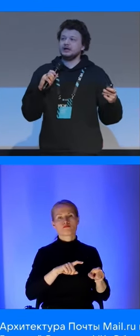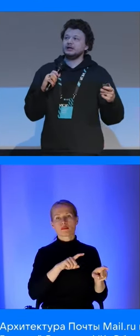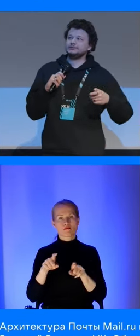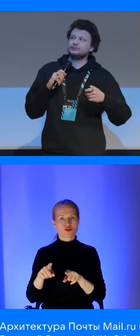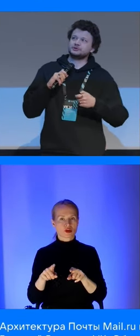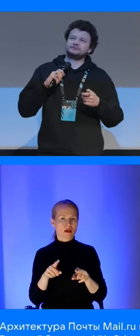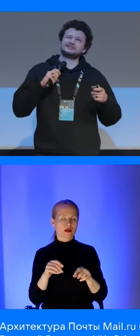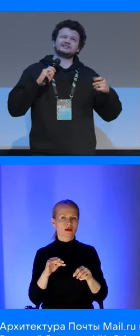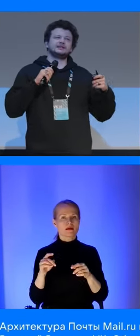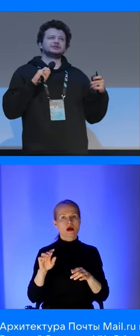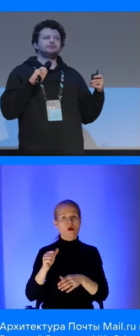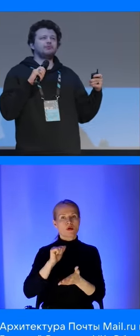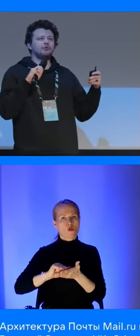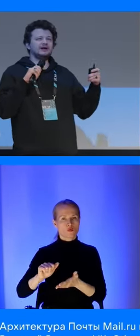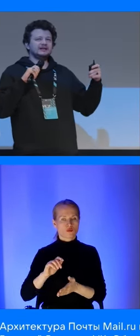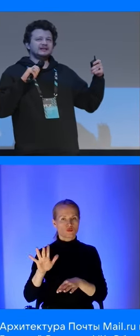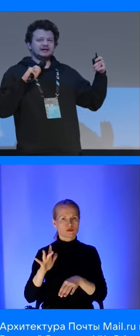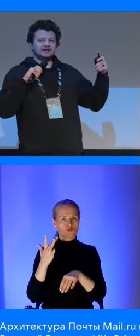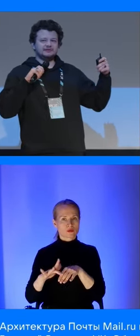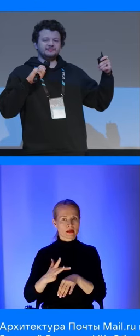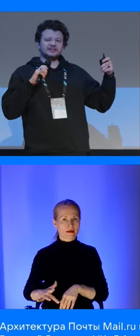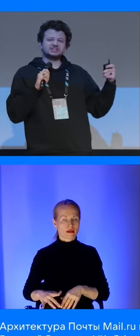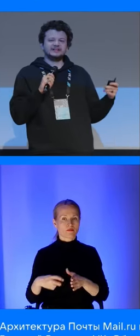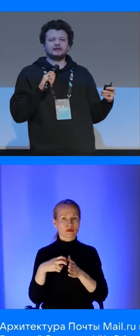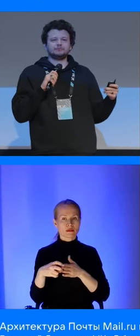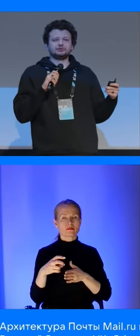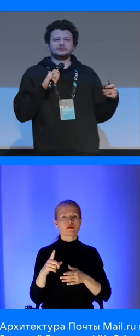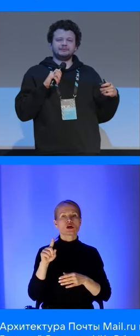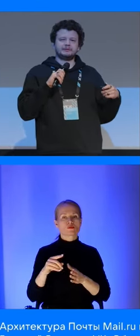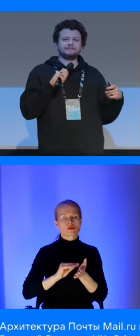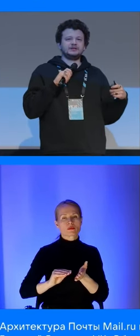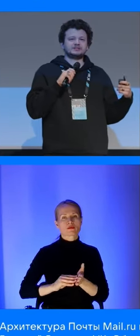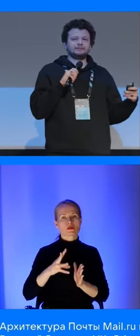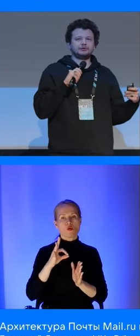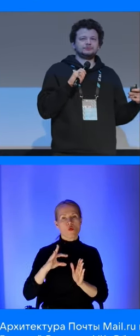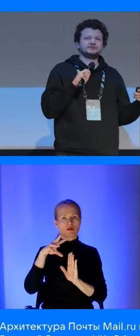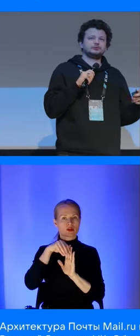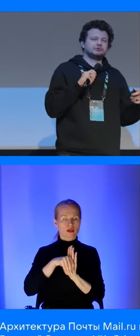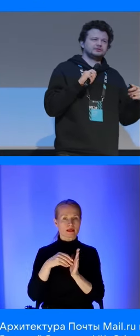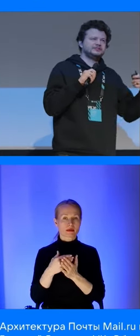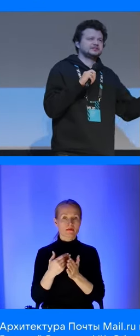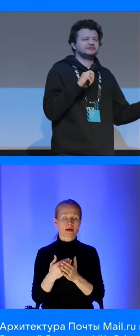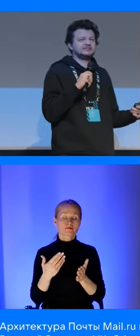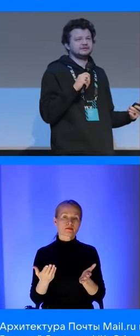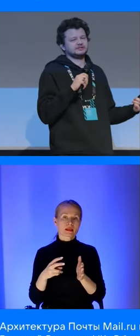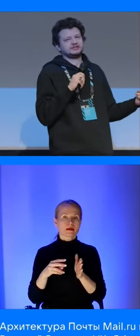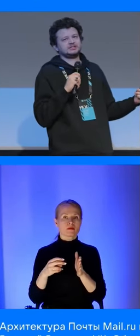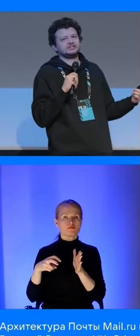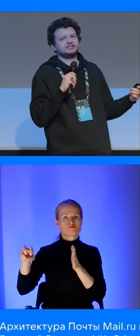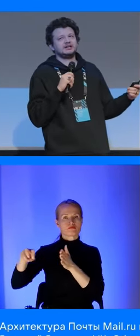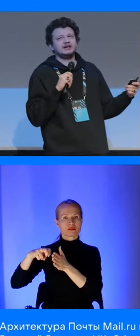писем. Либо мы можем подписаться даже по вложениям. Ну, то есть, например, если к нам приходит письмо из какого-то внешнего